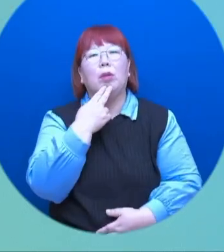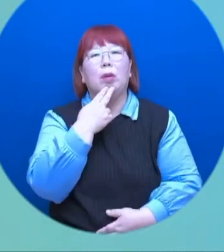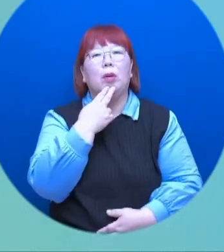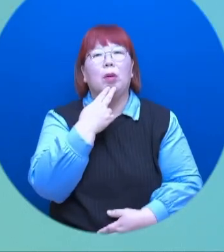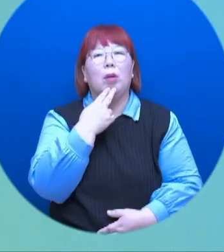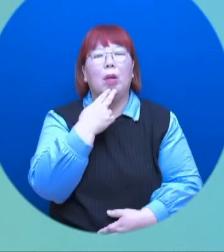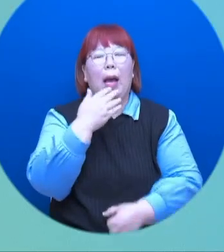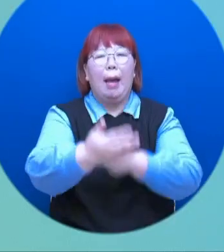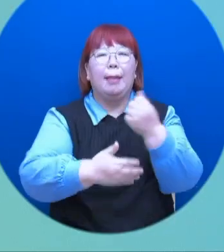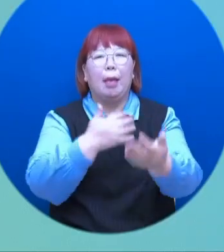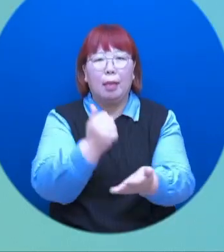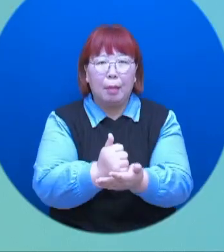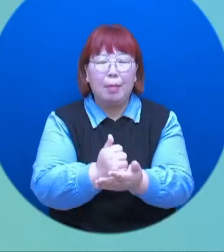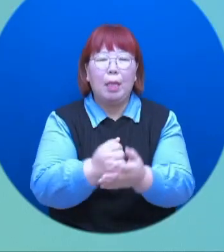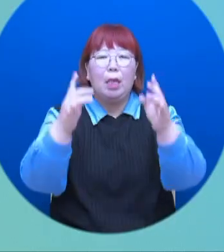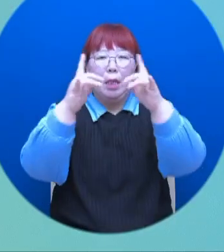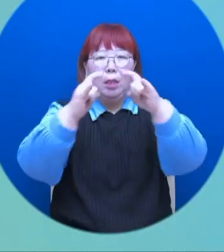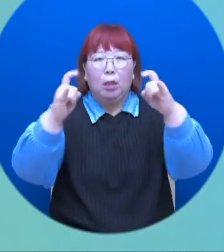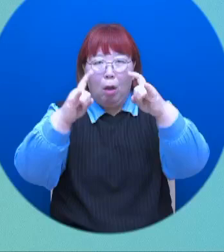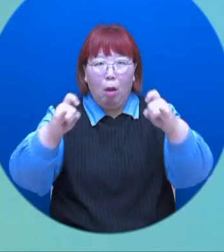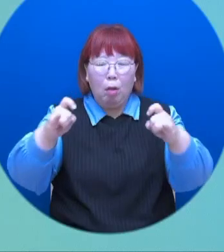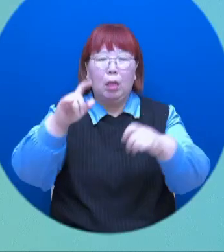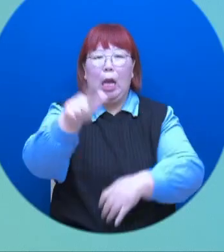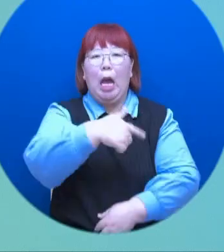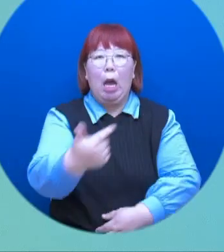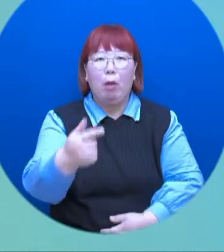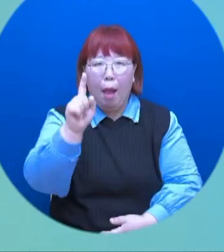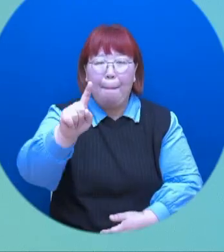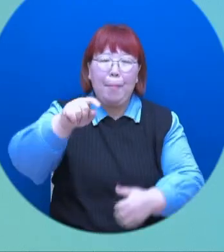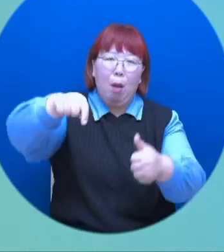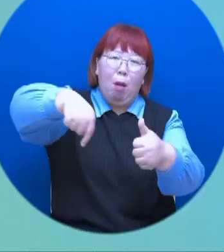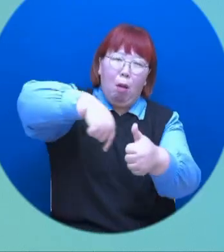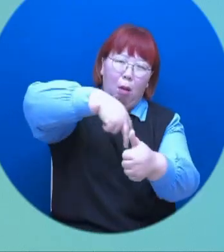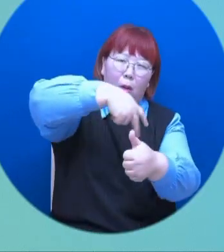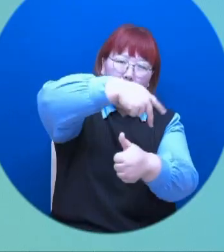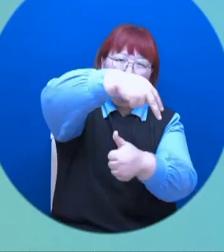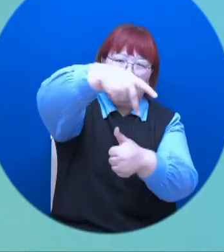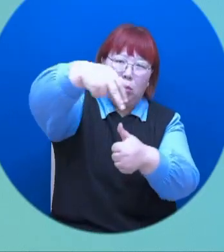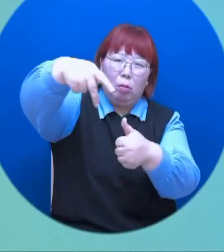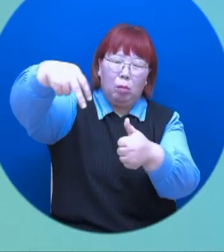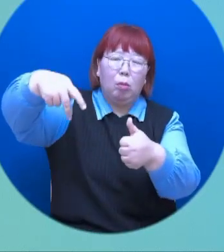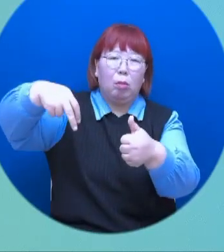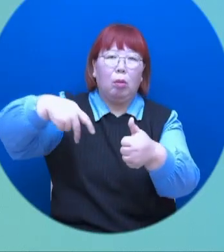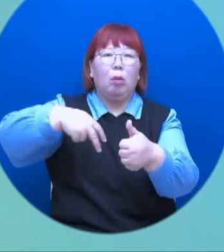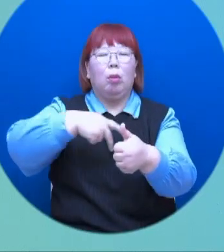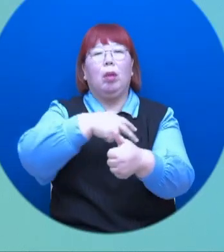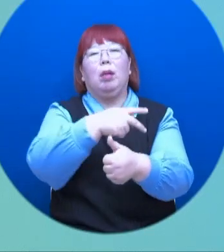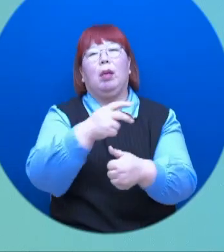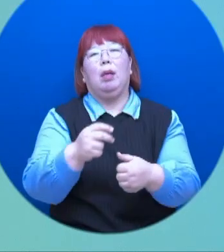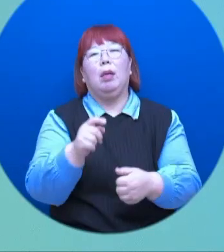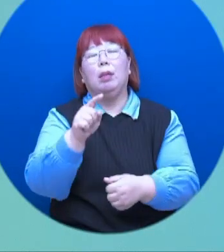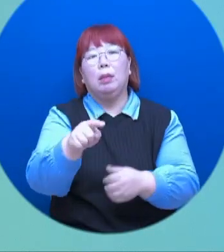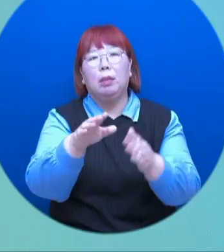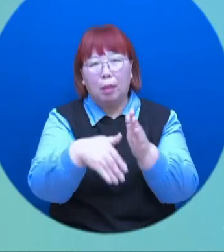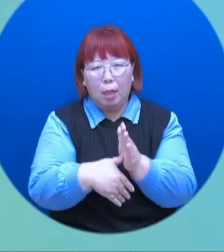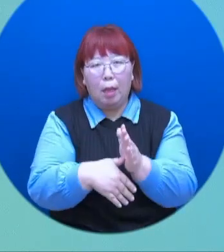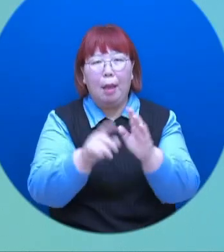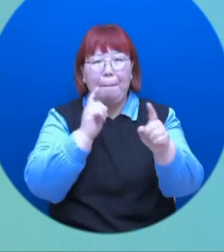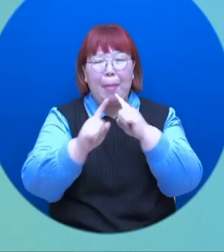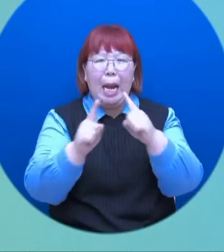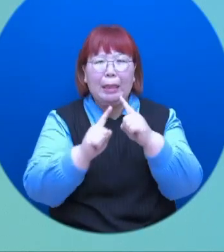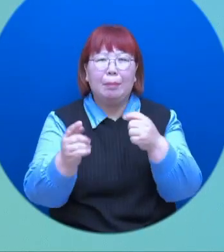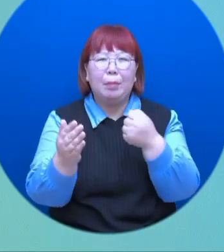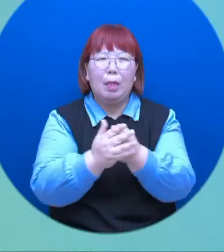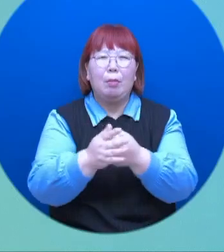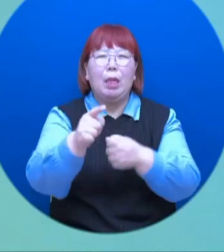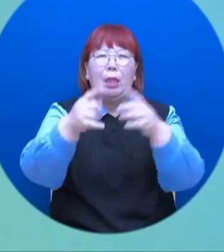바퀴씩 돌아라, 7된 날 7바퀴 돌아라, 언약궤를 앞세우고 가게 되어질 때에 그 말씀으로 인하여